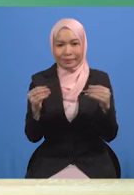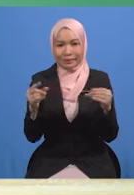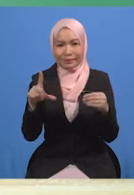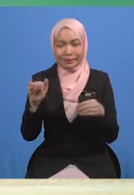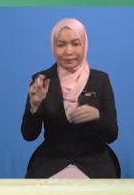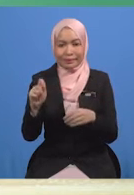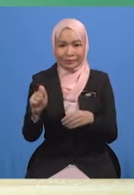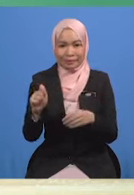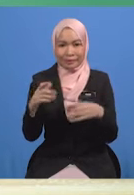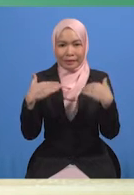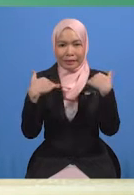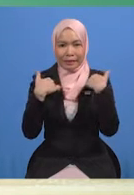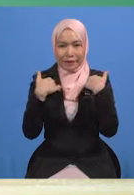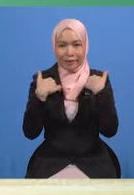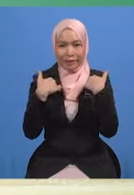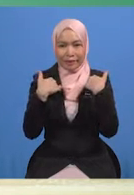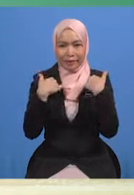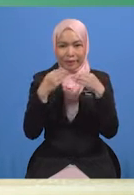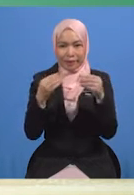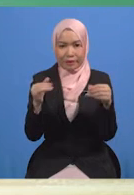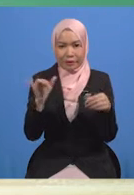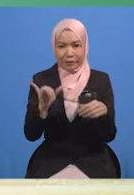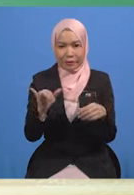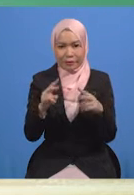tanah liat mengandungi